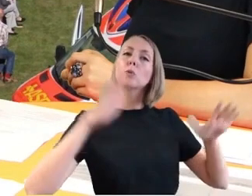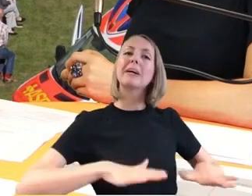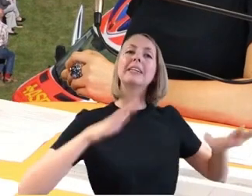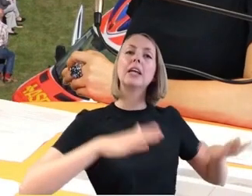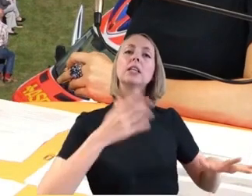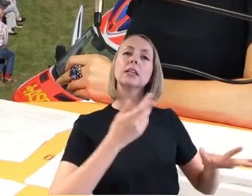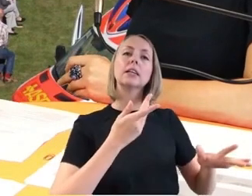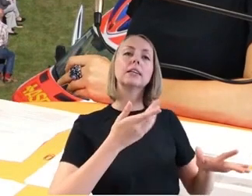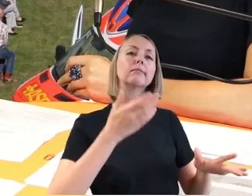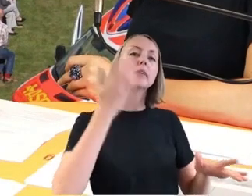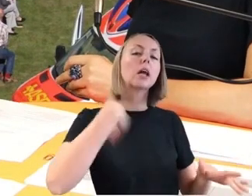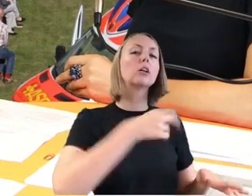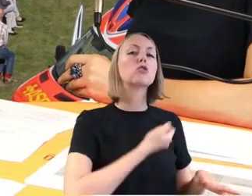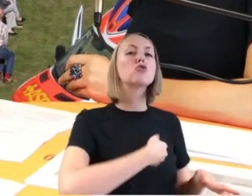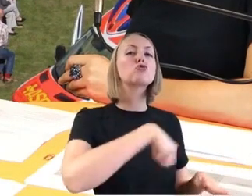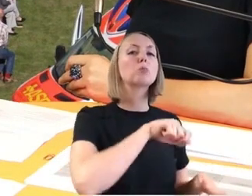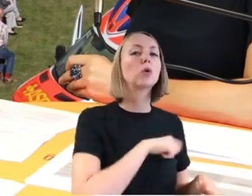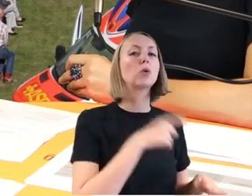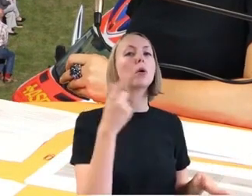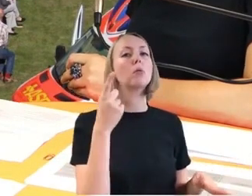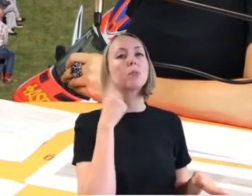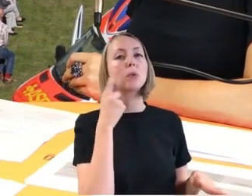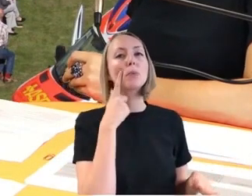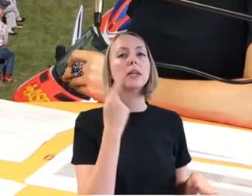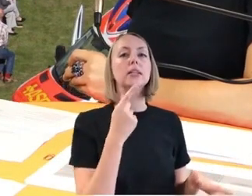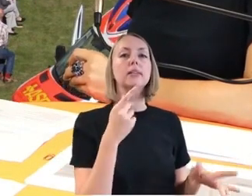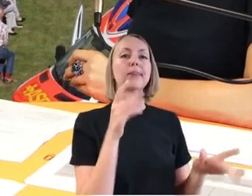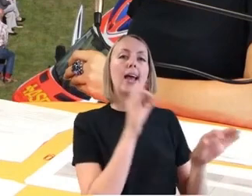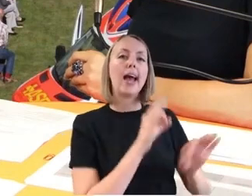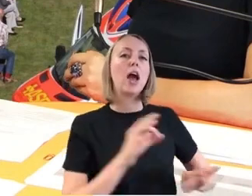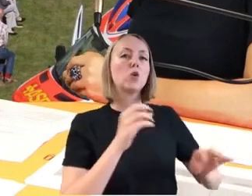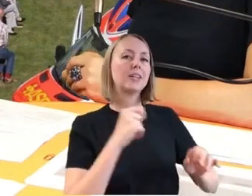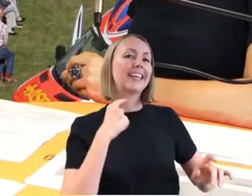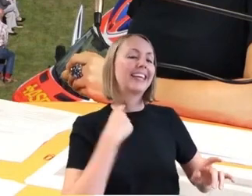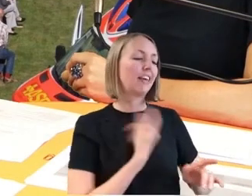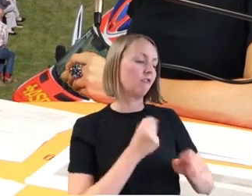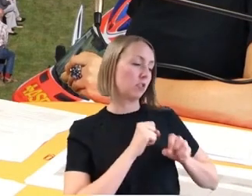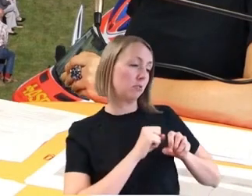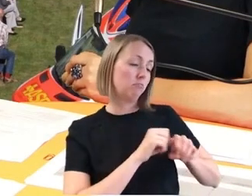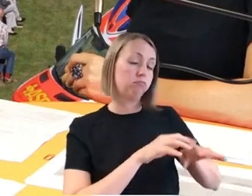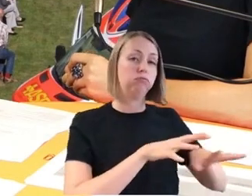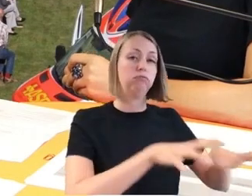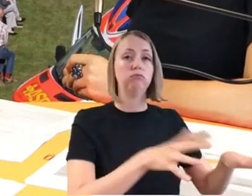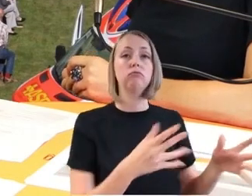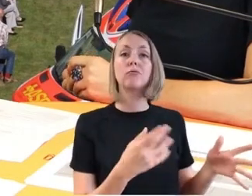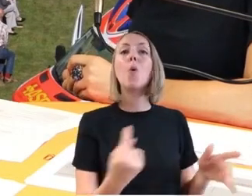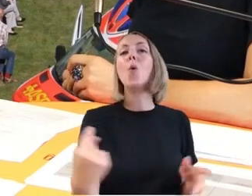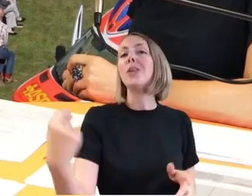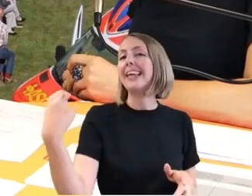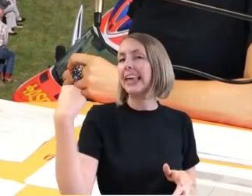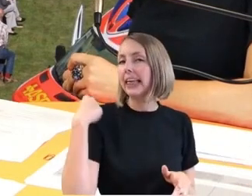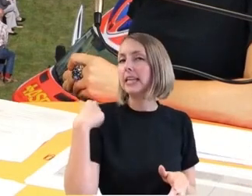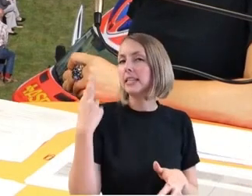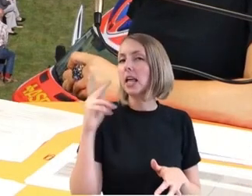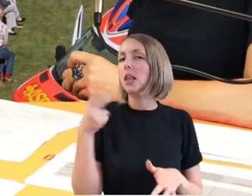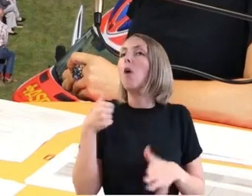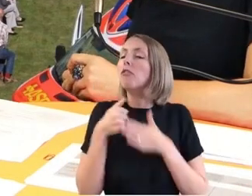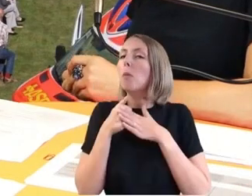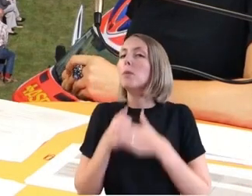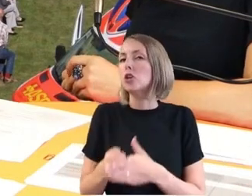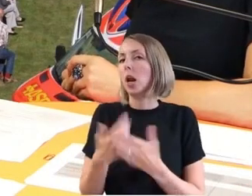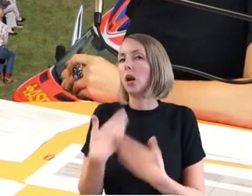kampfstoffen und auch radioaktiven giften bis hin zu dem gestern bestätigten vergiftungs